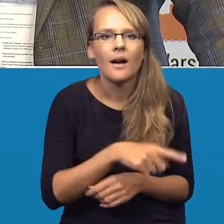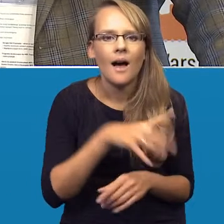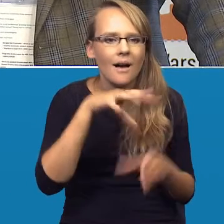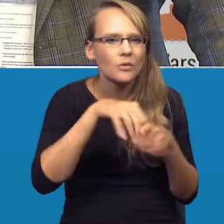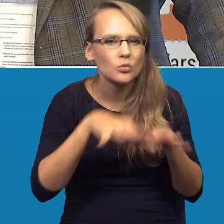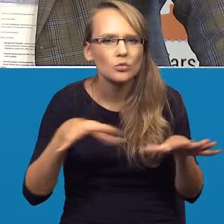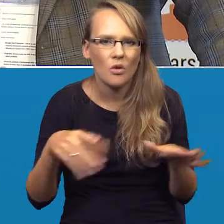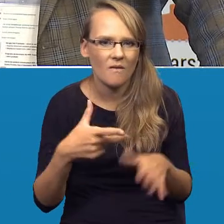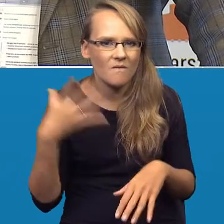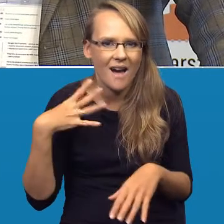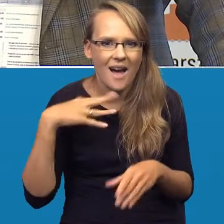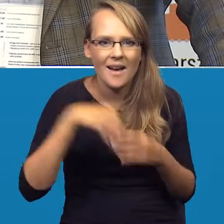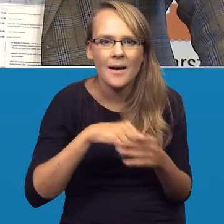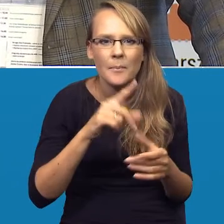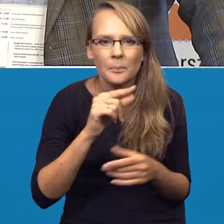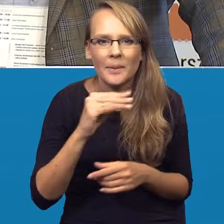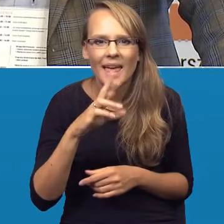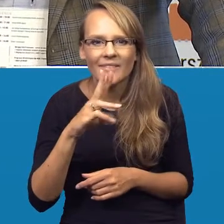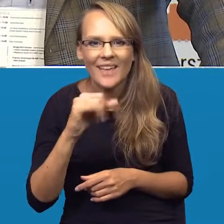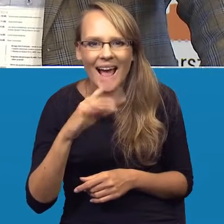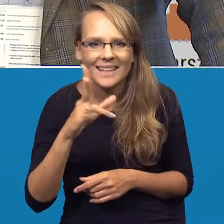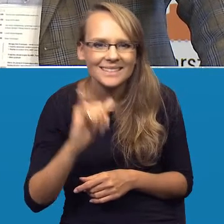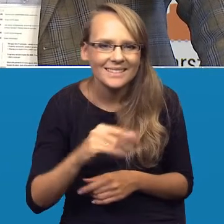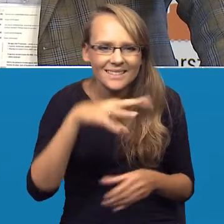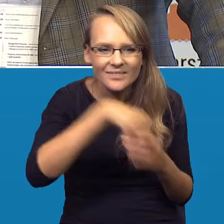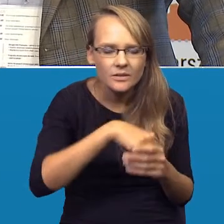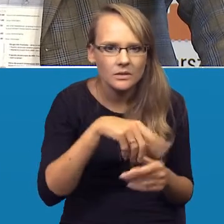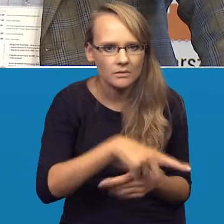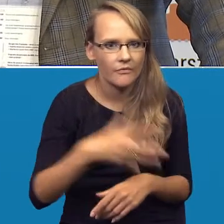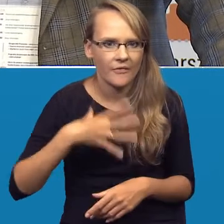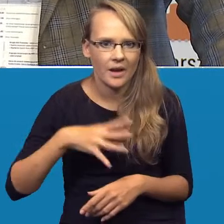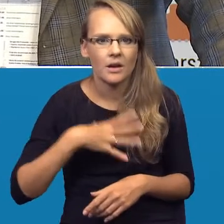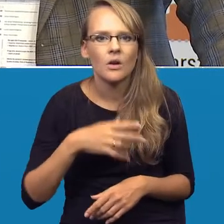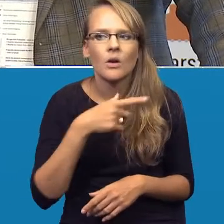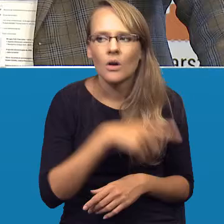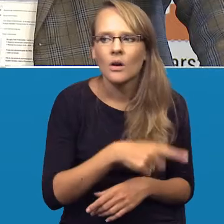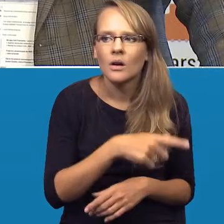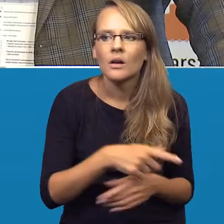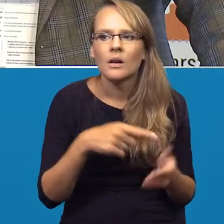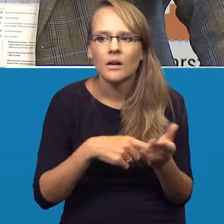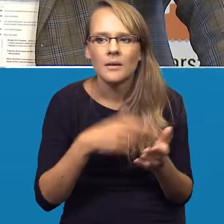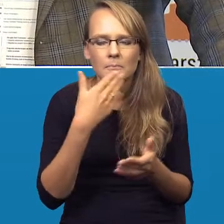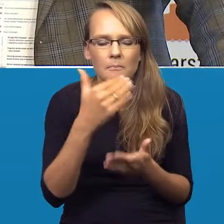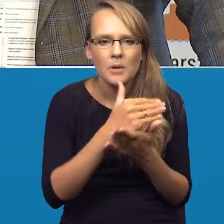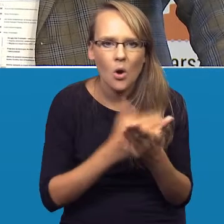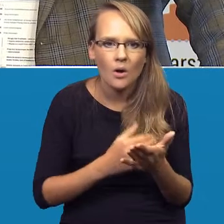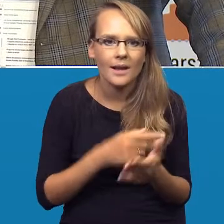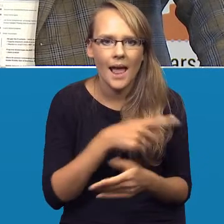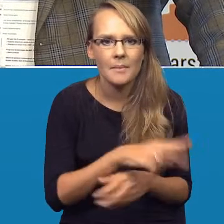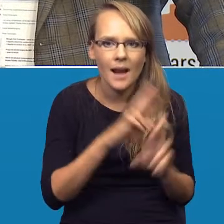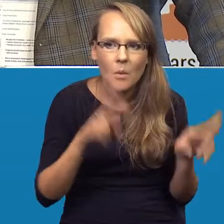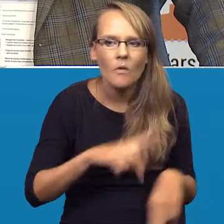cennych pierwiastków, które byśmy chcieli wykorzystywać i dzięki projektom Unii Europejskim, programów ramowych chcielibyśmy